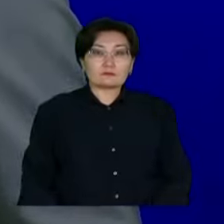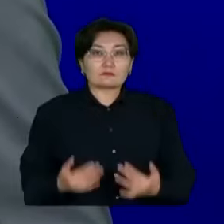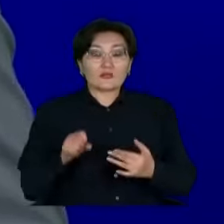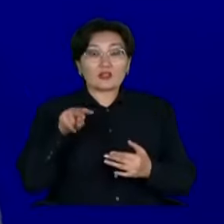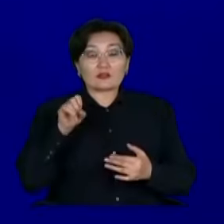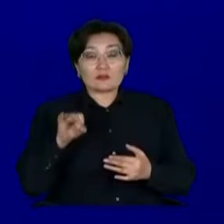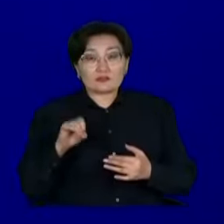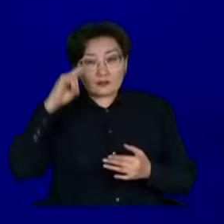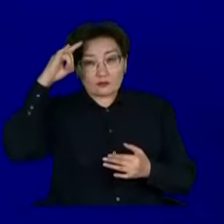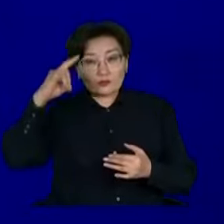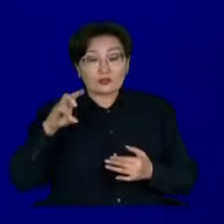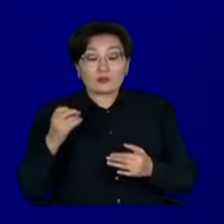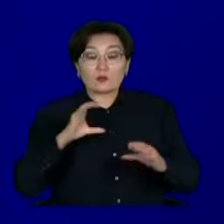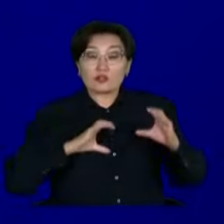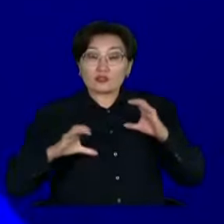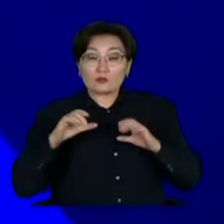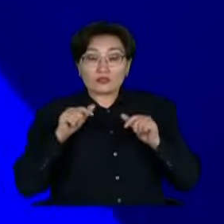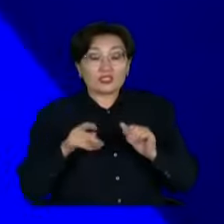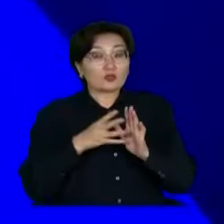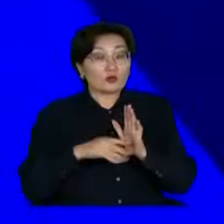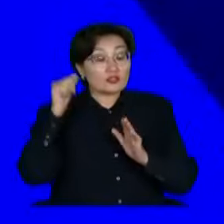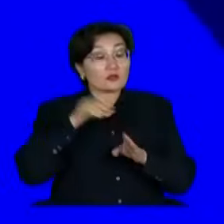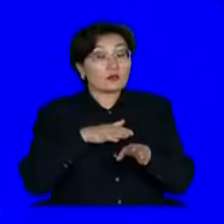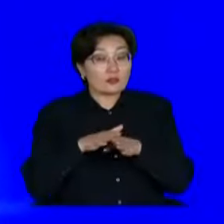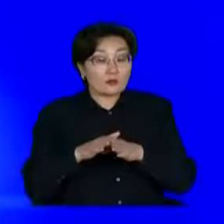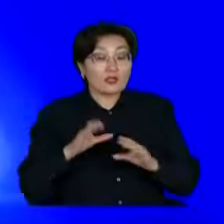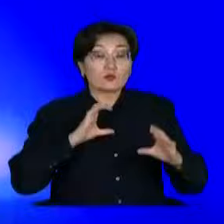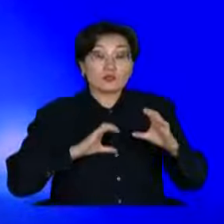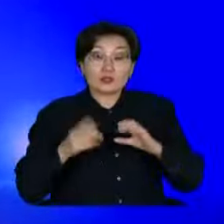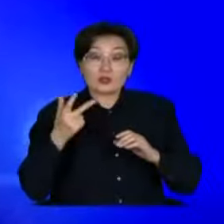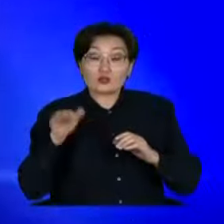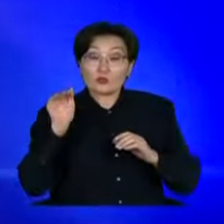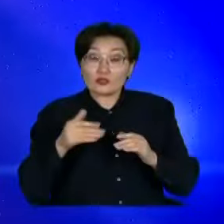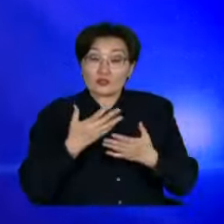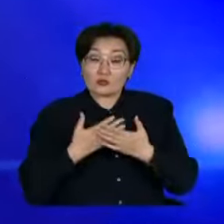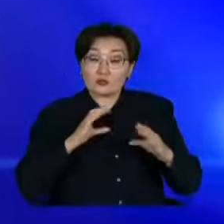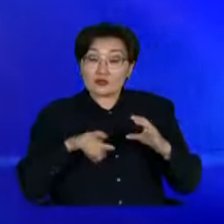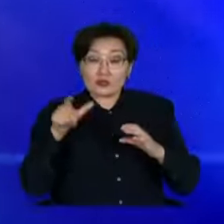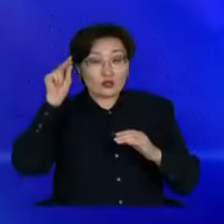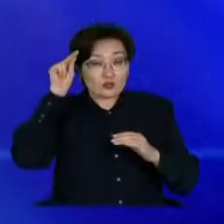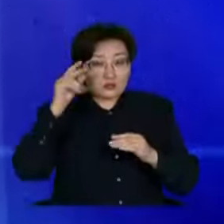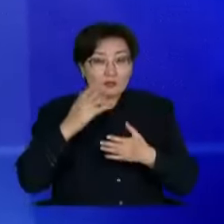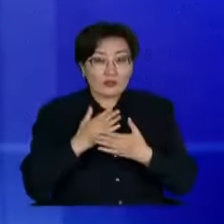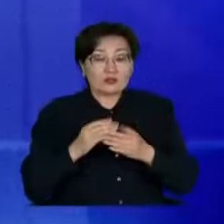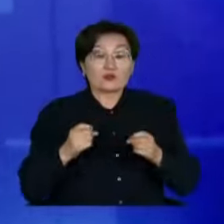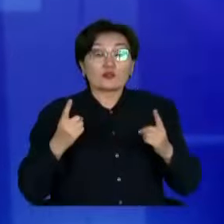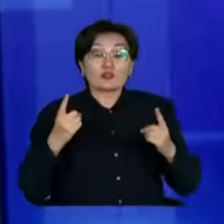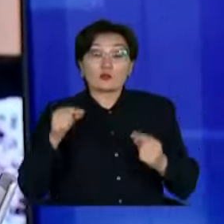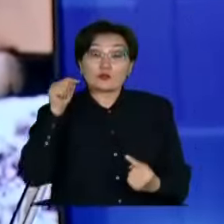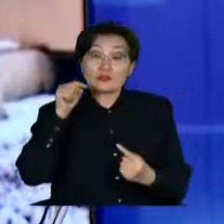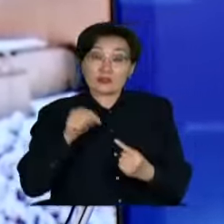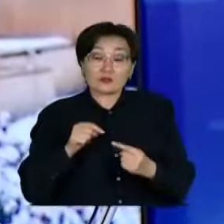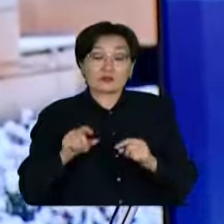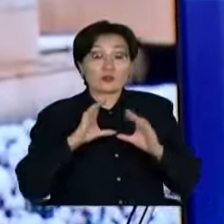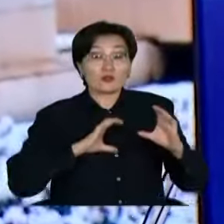Әл-Фараби атындағы Қазақ ұлттық университетіне биыл 90 жыл. Қазір оқу ошағында 30 мыңға жуық студент білім алады. Мерейлі датаға орай білім